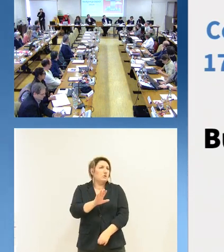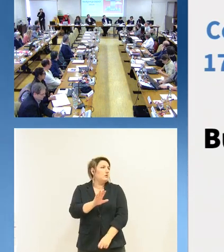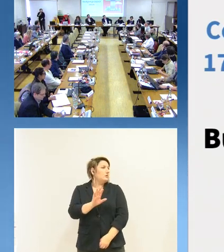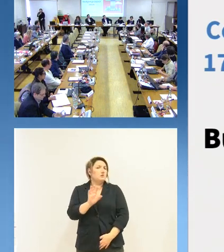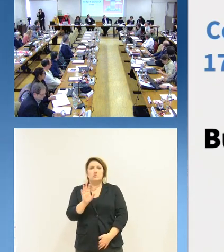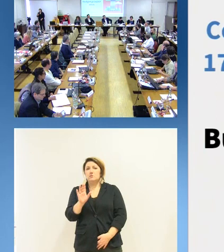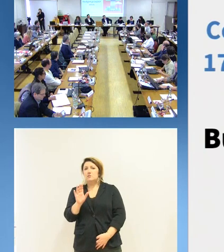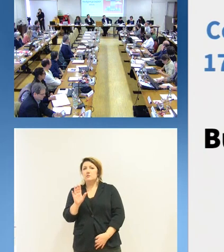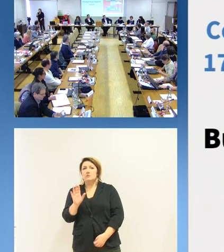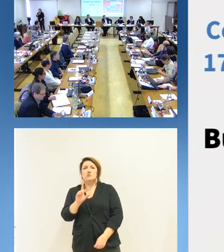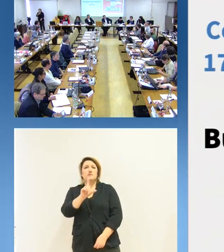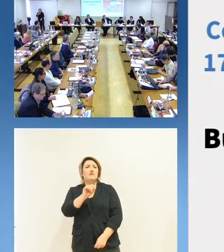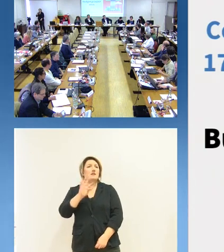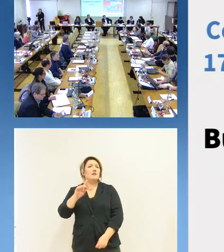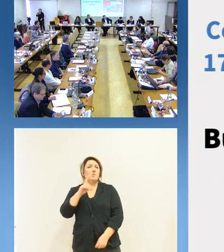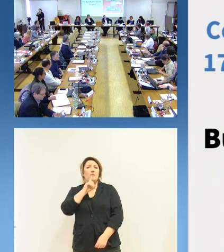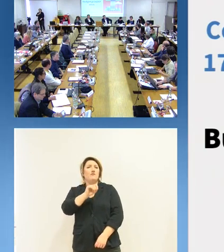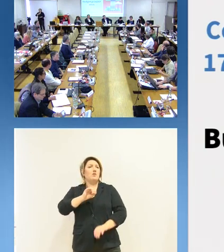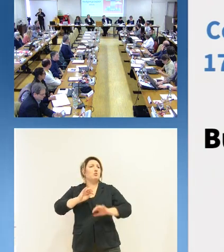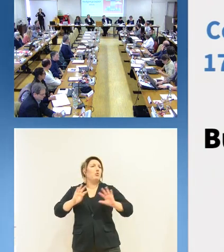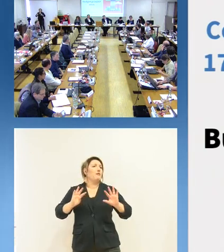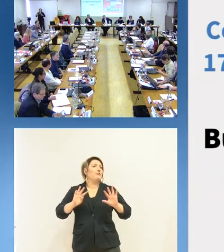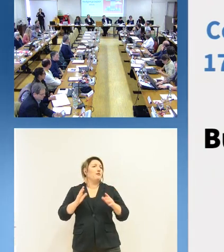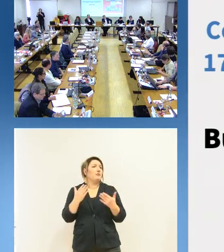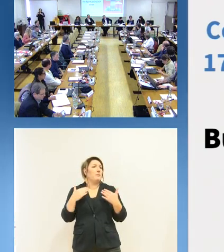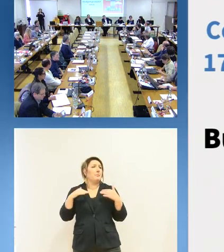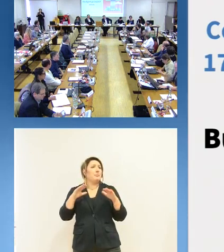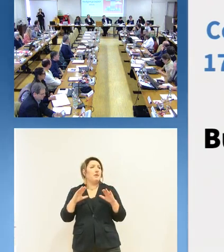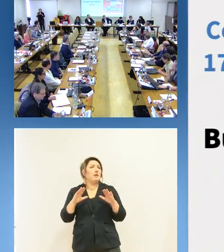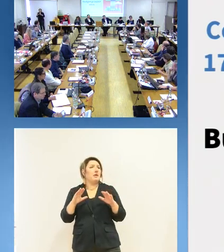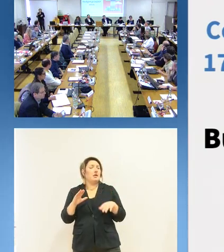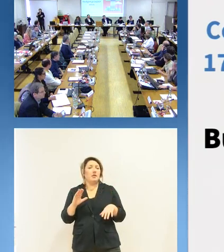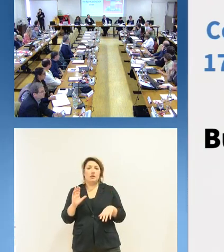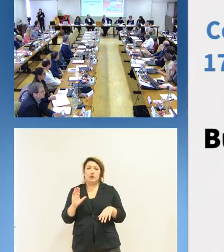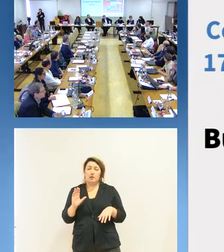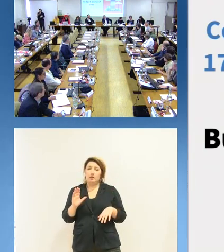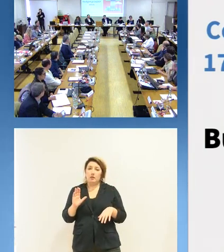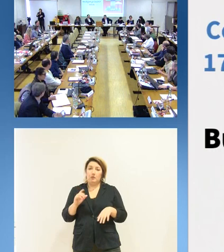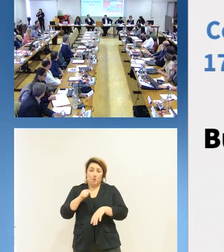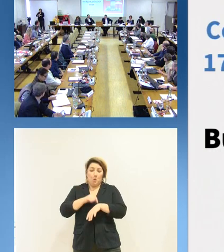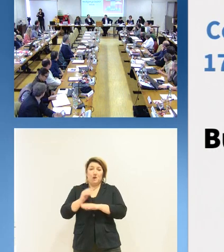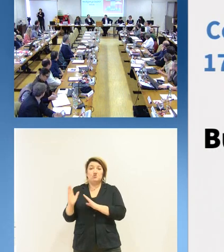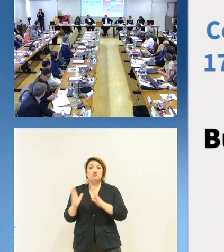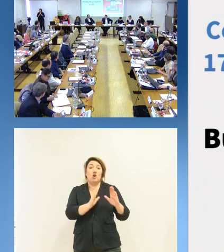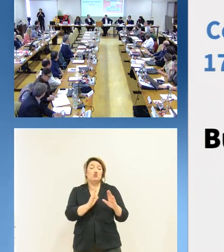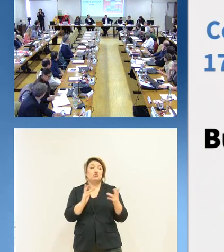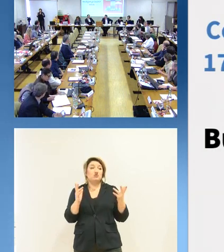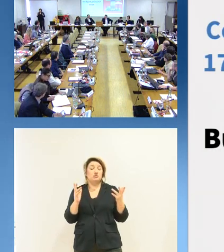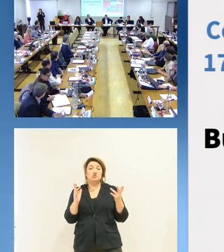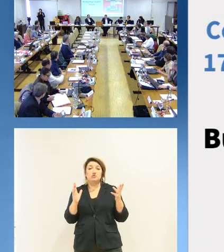pas 24 mai 29 mai après changer l'horaire en fait mais a pas rendu totalement